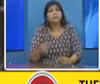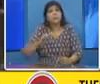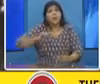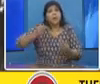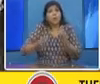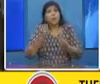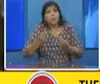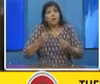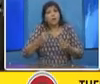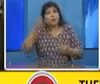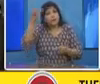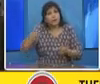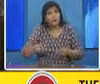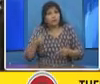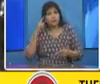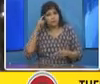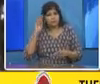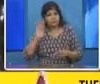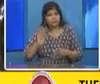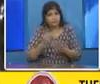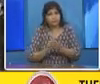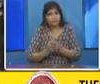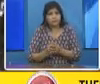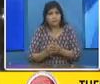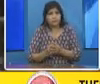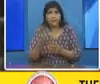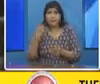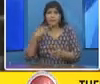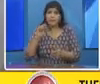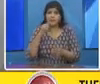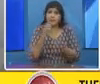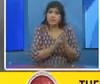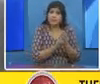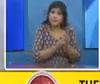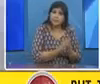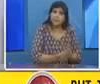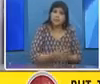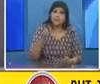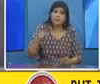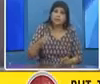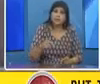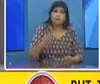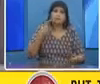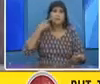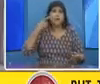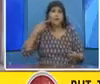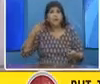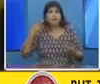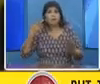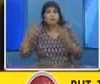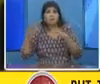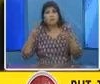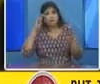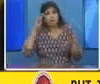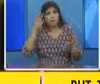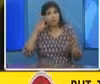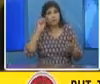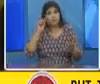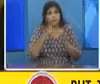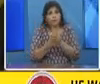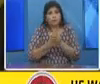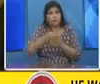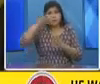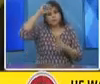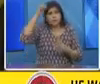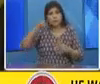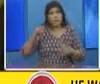रूप में उनकी छवि हमारे सामने उभरती है। लेकिन ये भी सच्चाई है तो अनेक भाषाओं को जानते थे, भारतीय